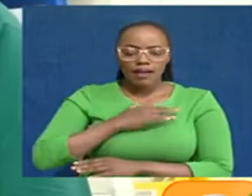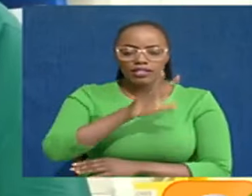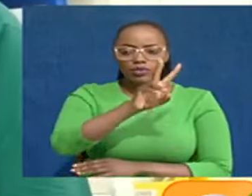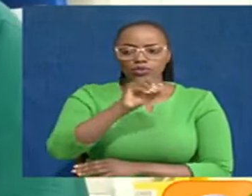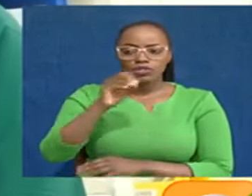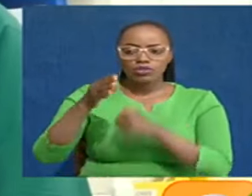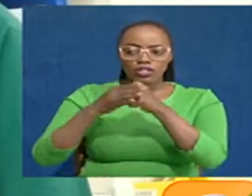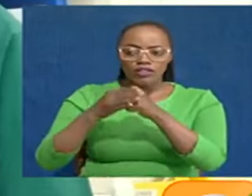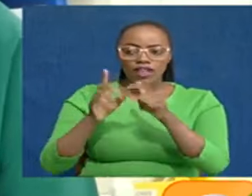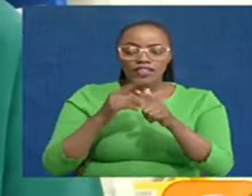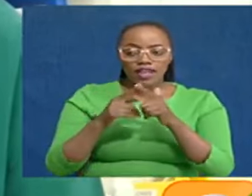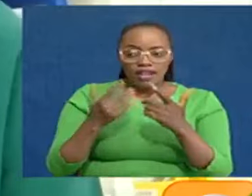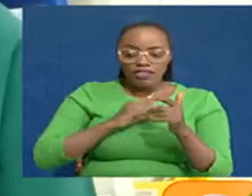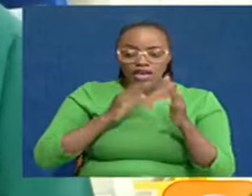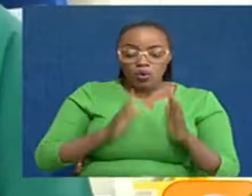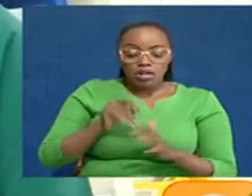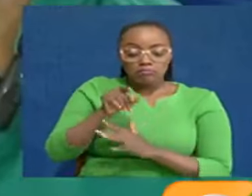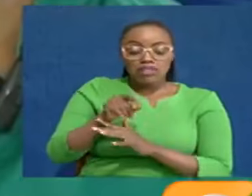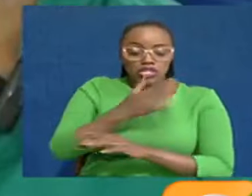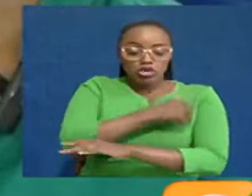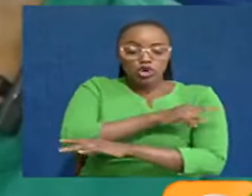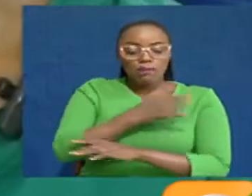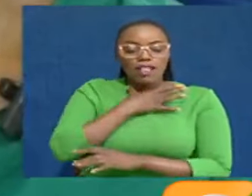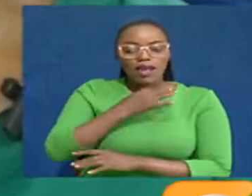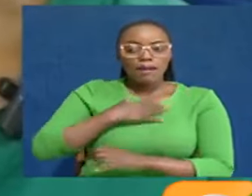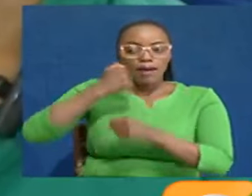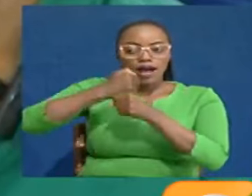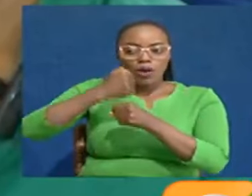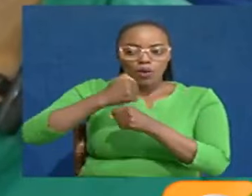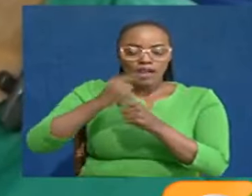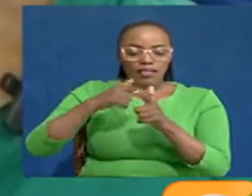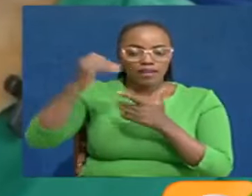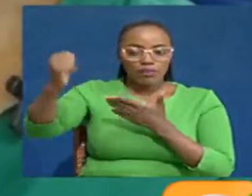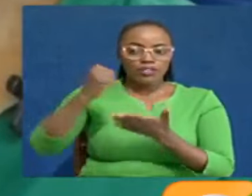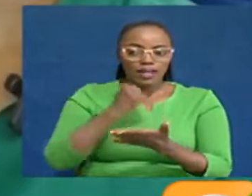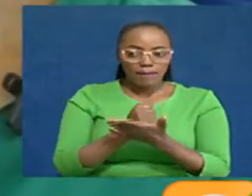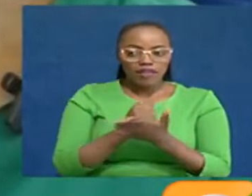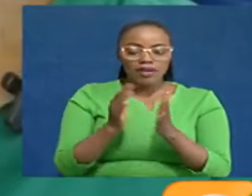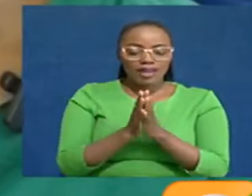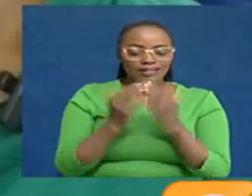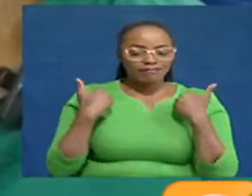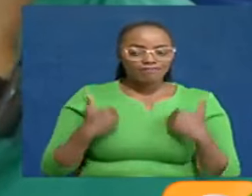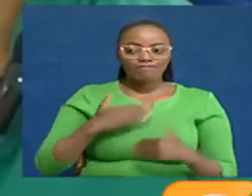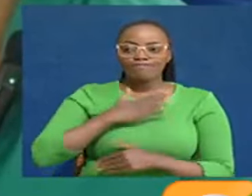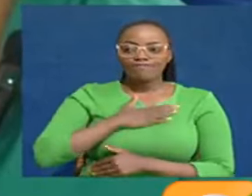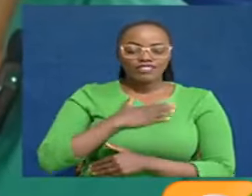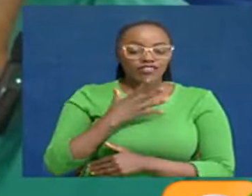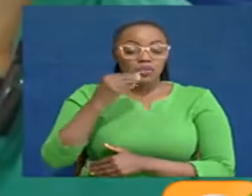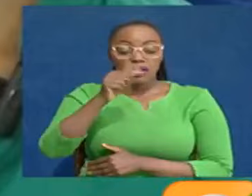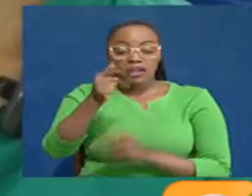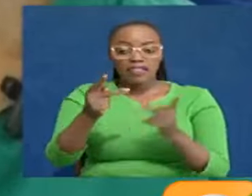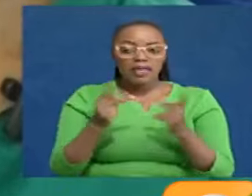2009, na mwenye hapa akapenda kazi yangu, nikaajiriwa hapa na sijaenda